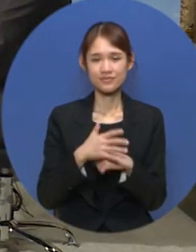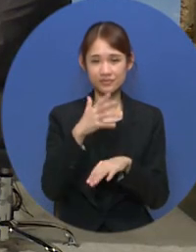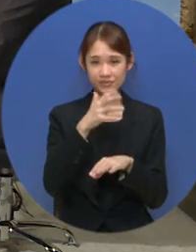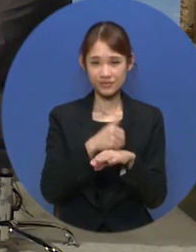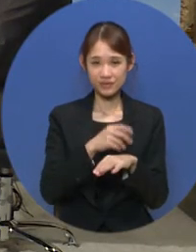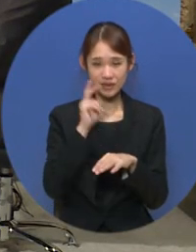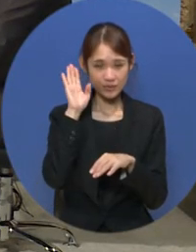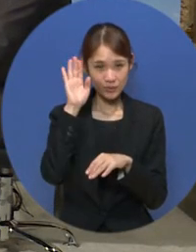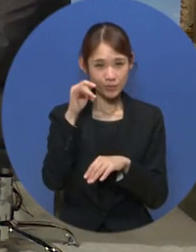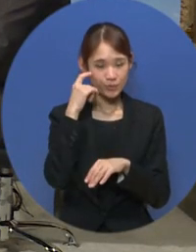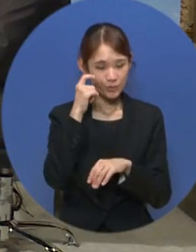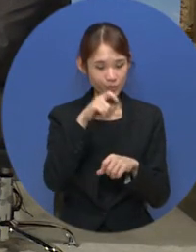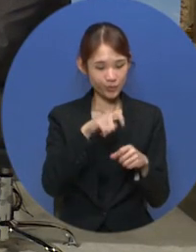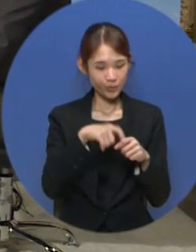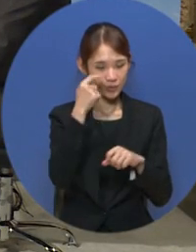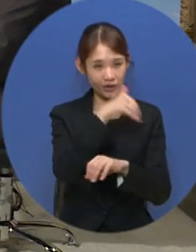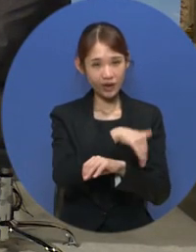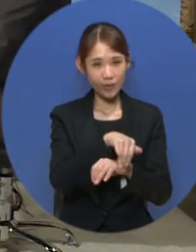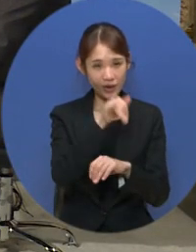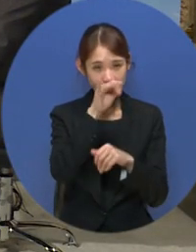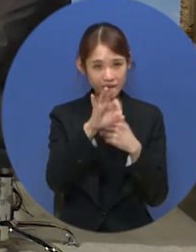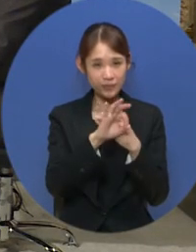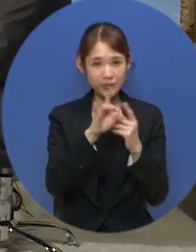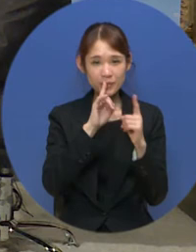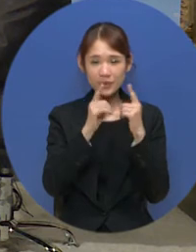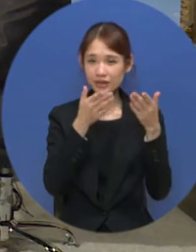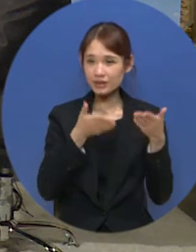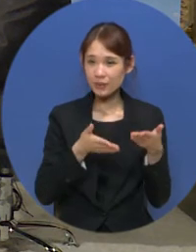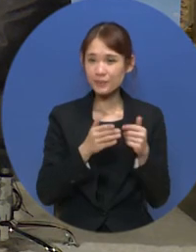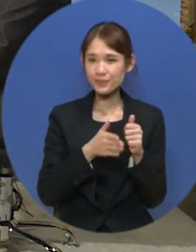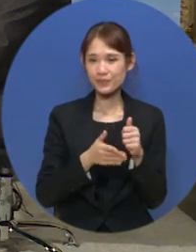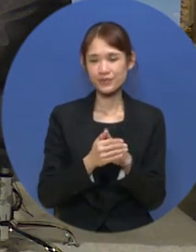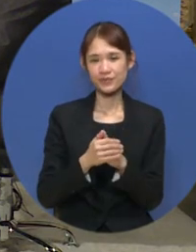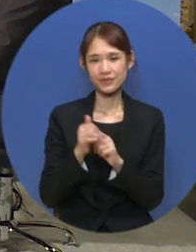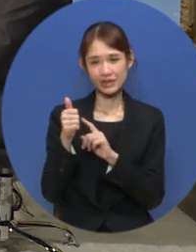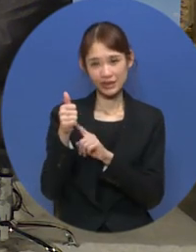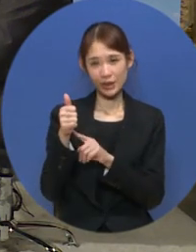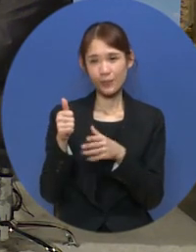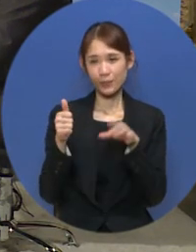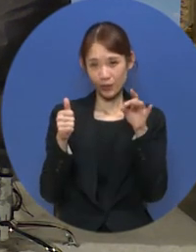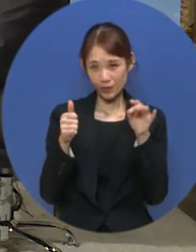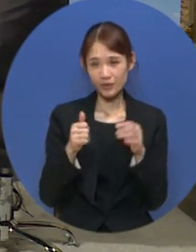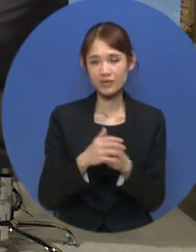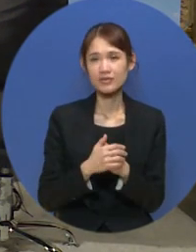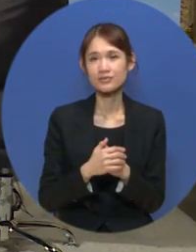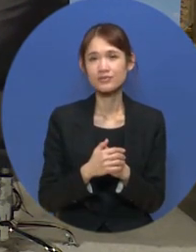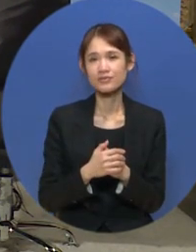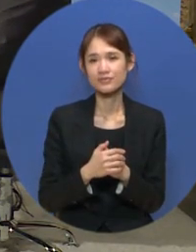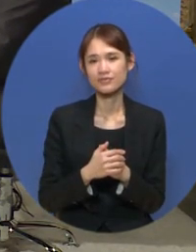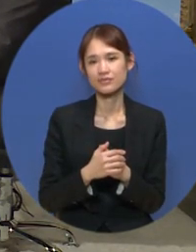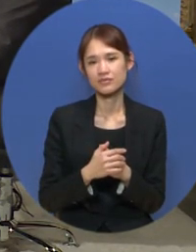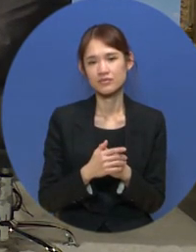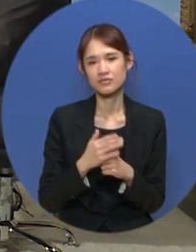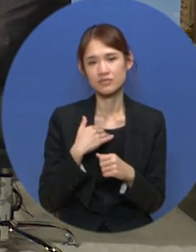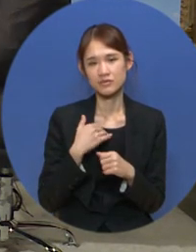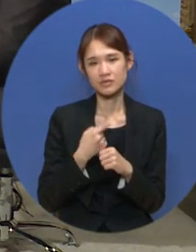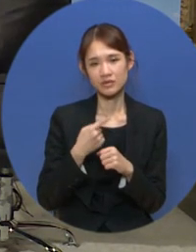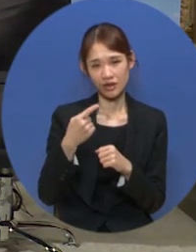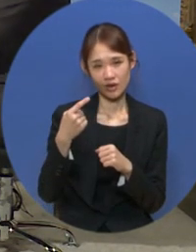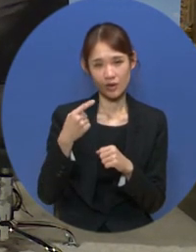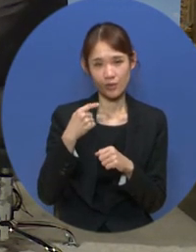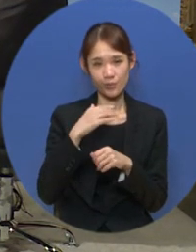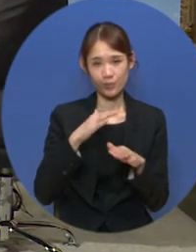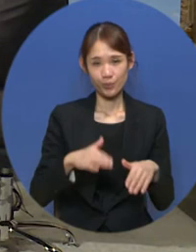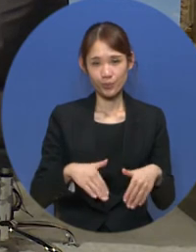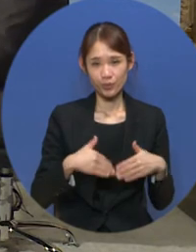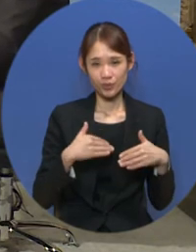끝으로 혹시 앞으로의 목표와 계획이 있다면 말씀 부탁드리겠습니다. 팀장님 먼저 해주시죠. 네, 사실 이제 저희가 이제